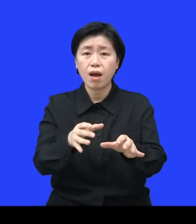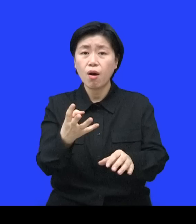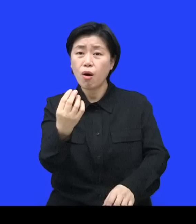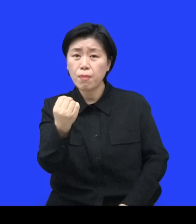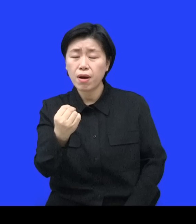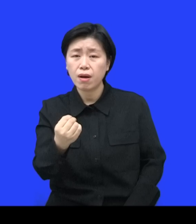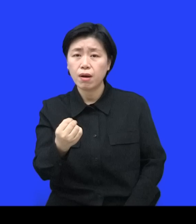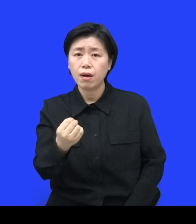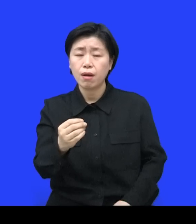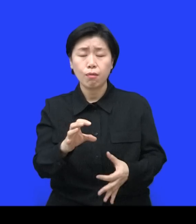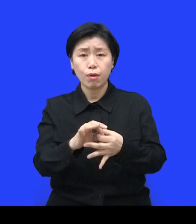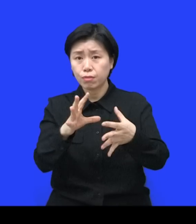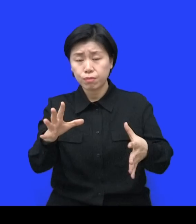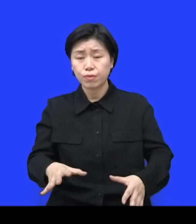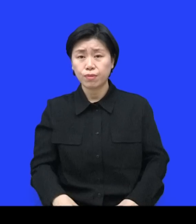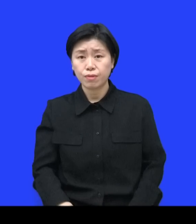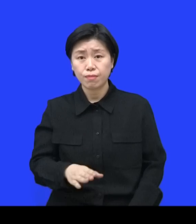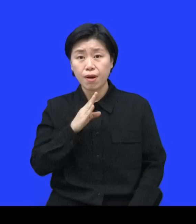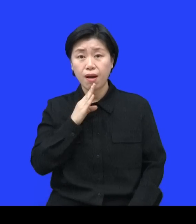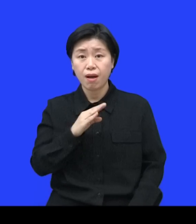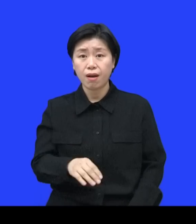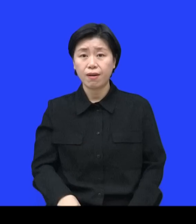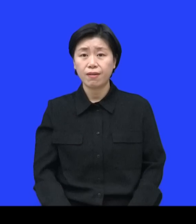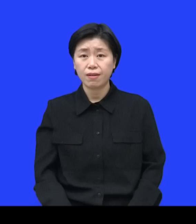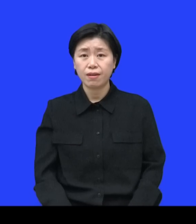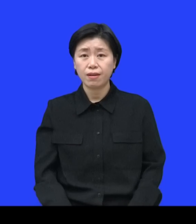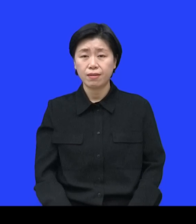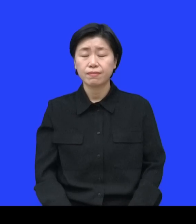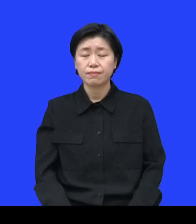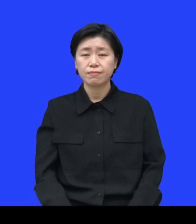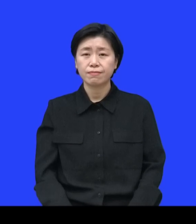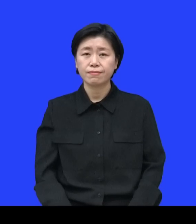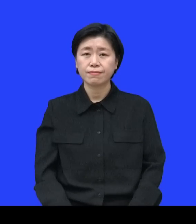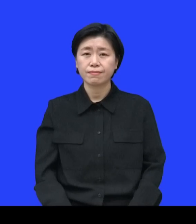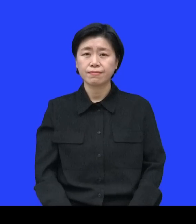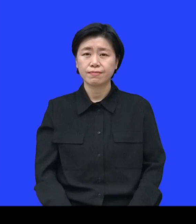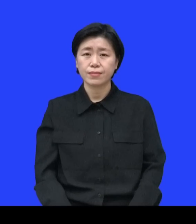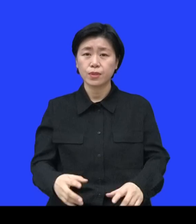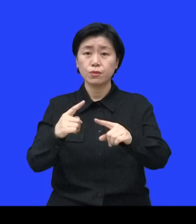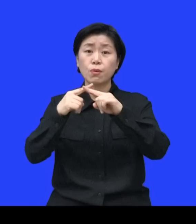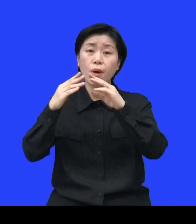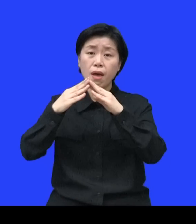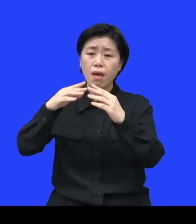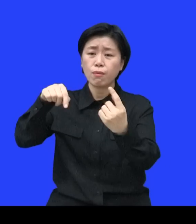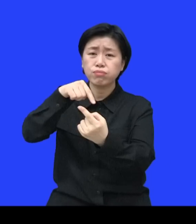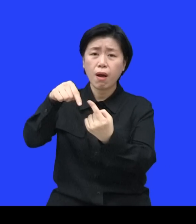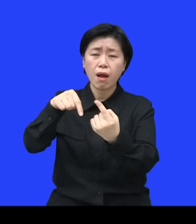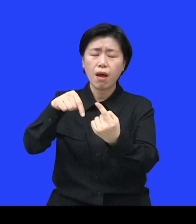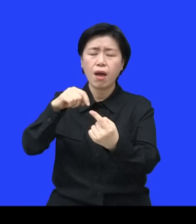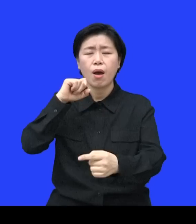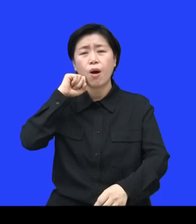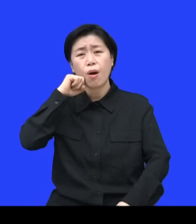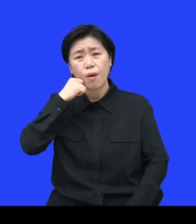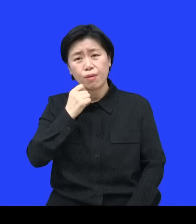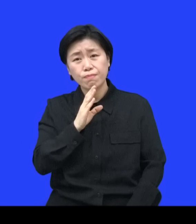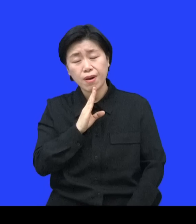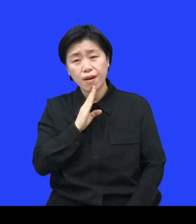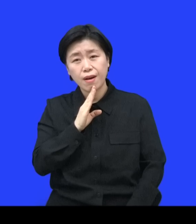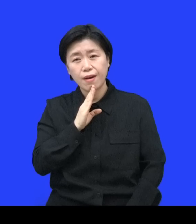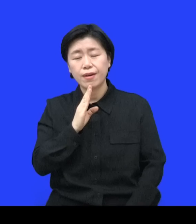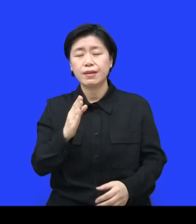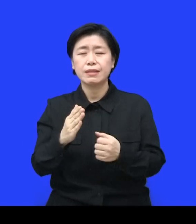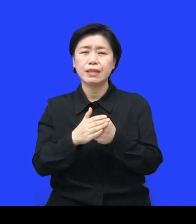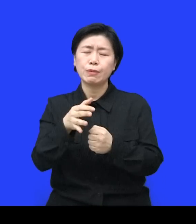너무 요즘 뭐 인플레이션이나 투자나 그런 일들이 너무 많이 일어나다 보니까 교회도 재정적으로 뭐 어렵고 그런 일도 참 많이